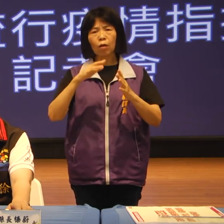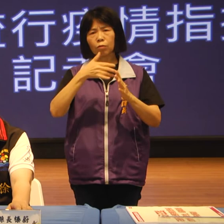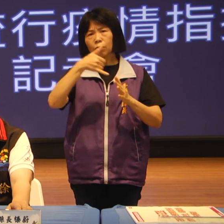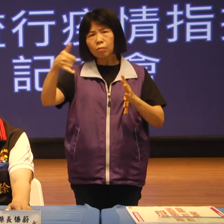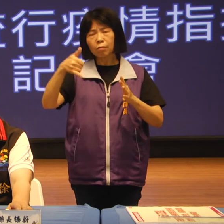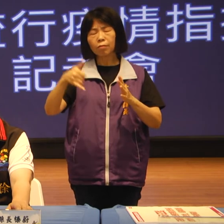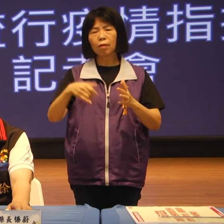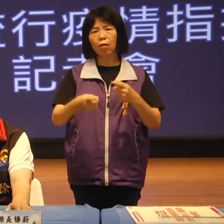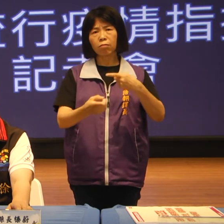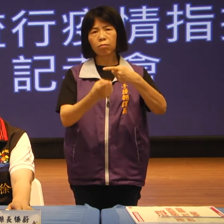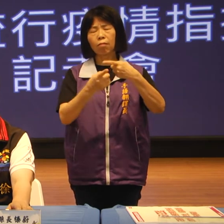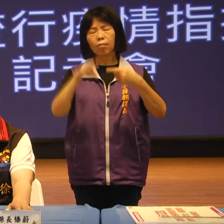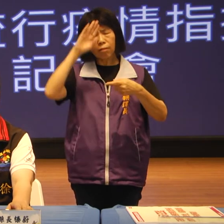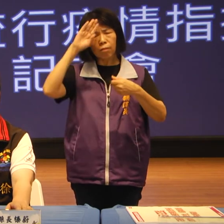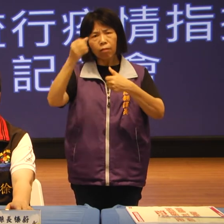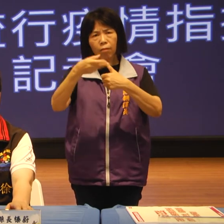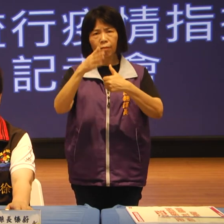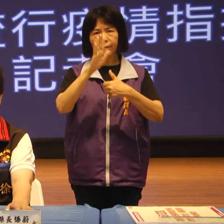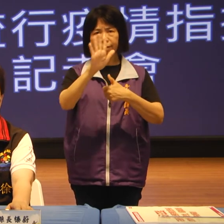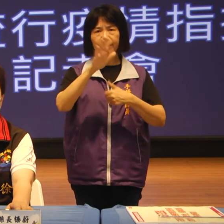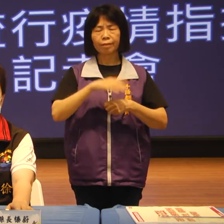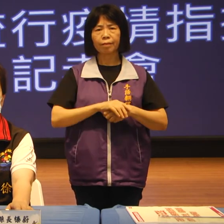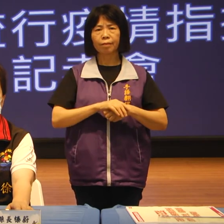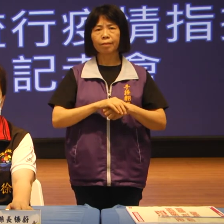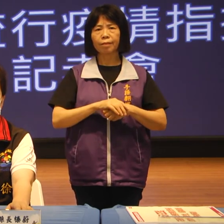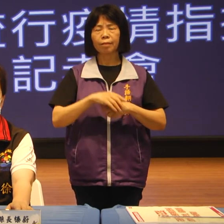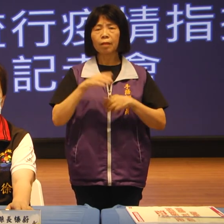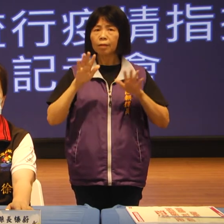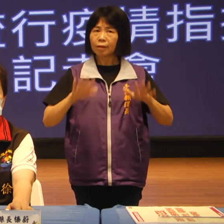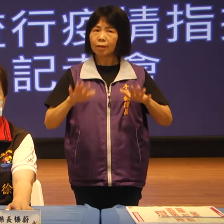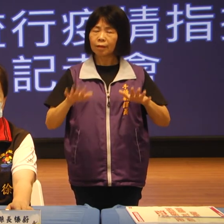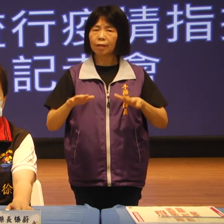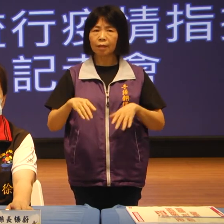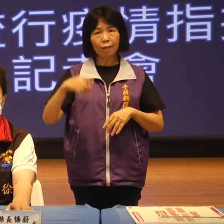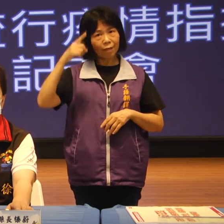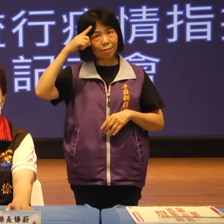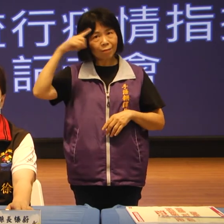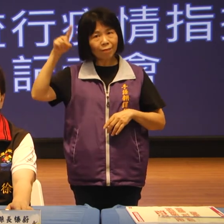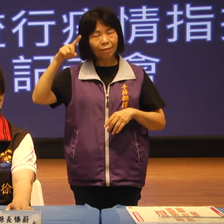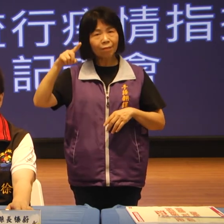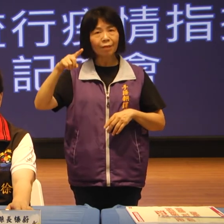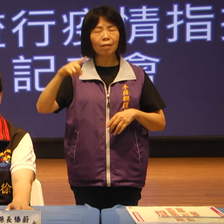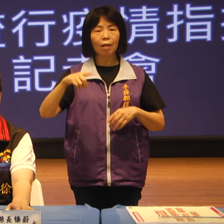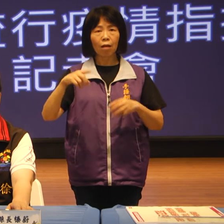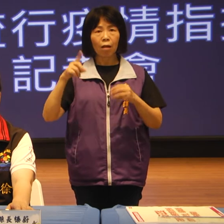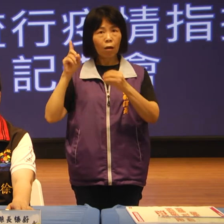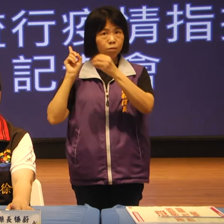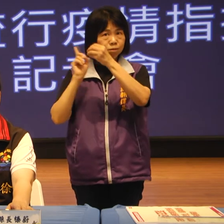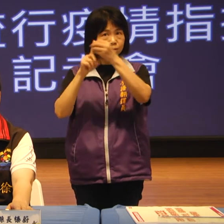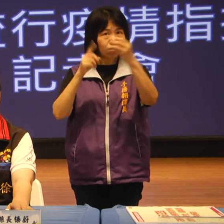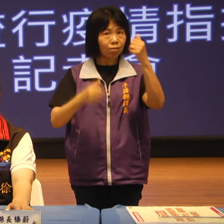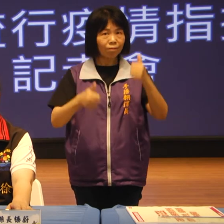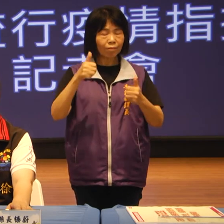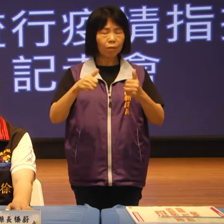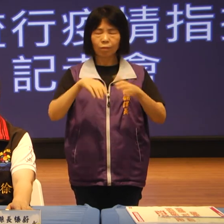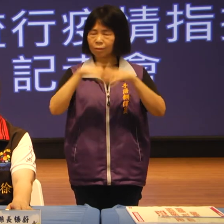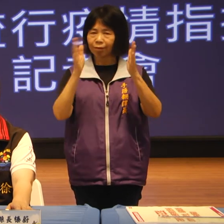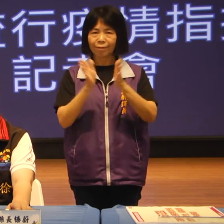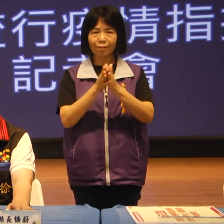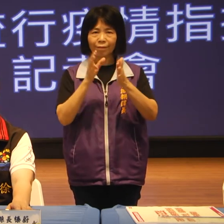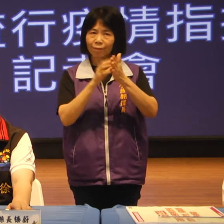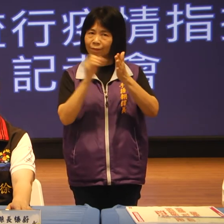啊，就是中华职棒的球员有确诊，所以今天和明天的球赛都取消。那如